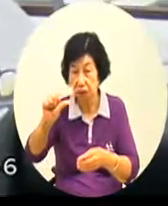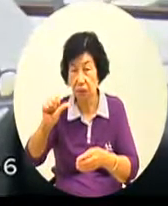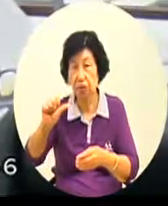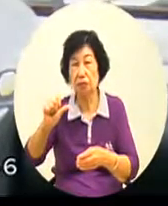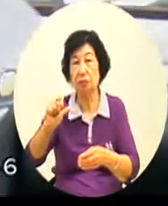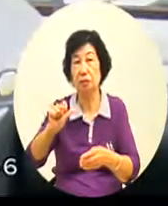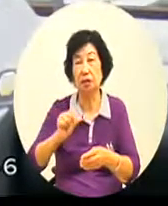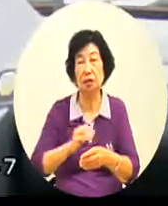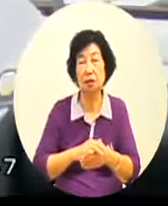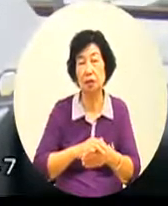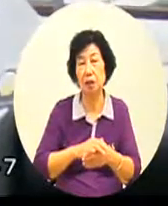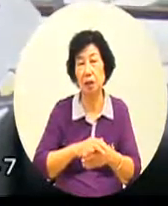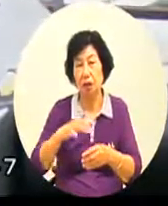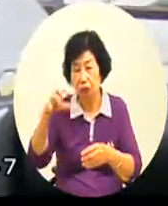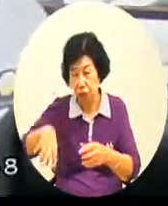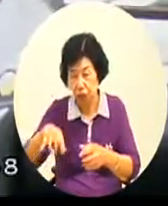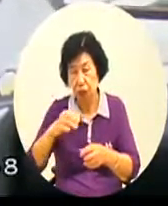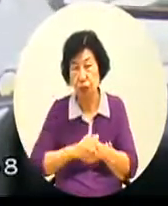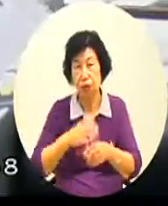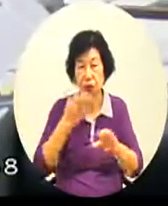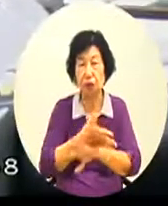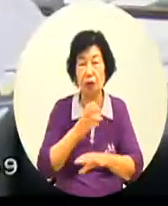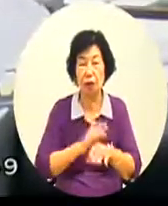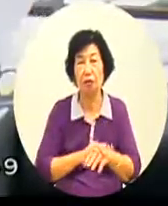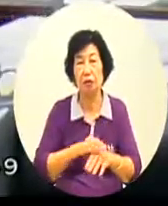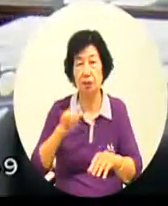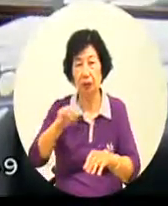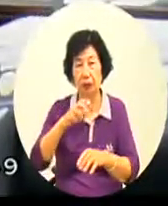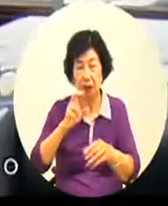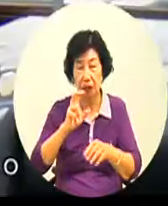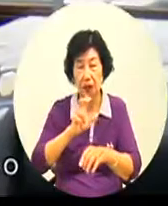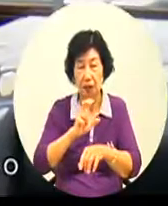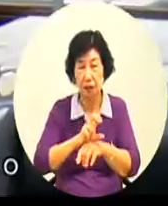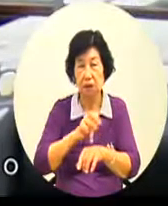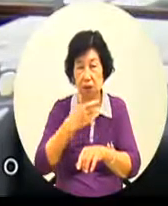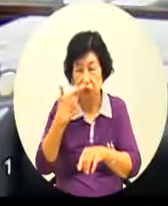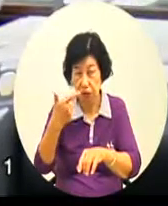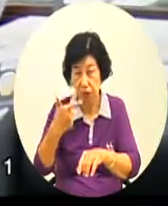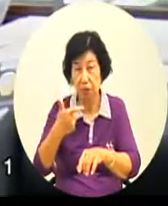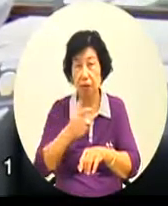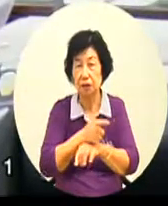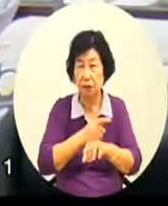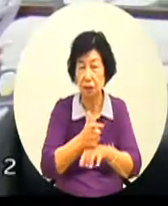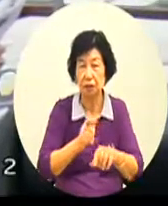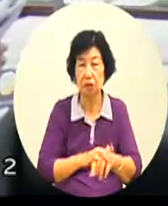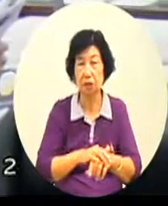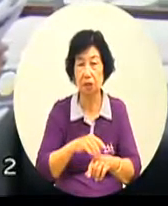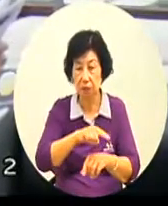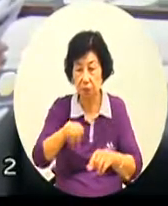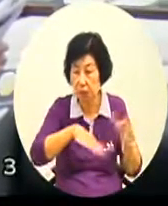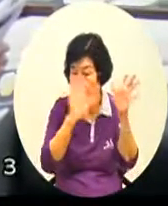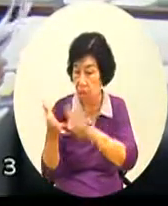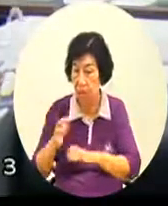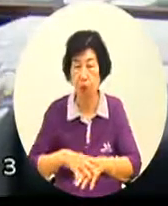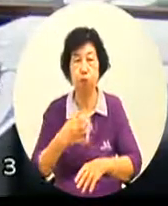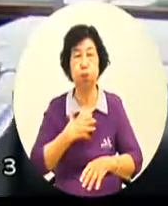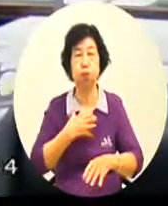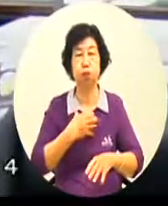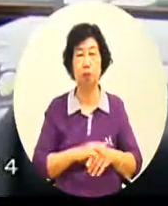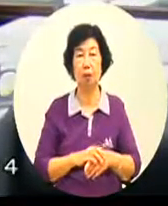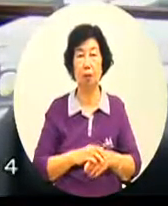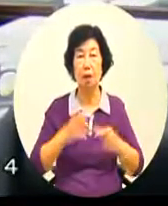172个月是超过46个小时的加班时数的。像这样的状况实在是令人讶异啊，高雄市自己就先